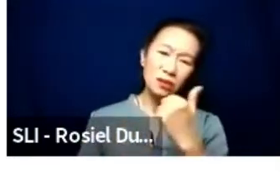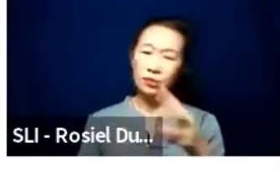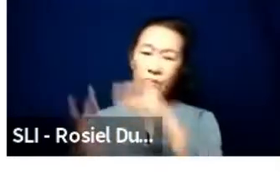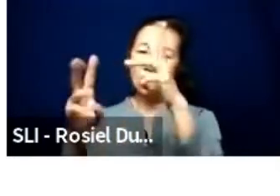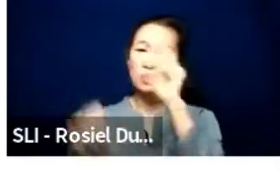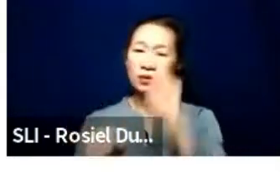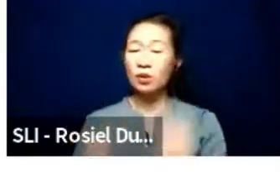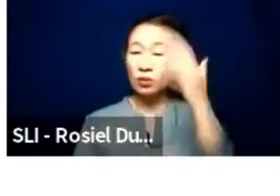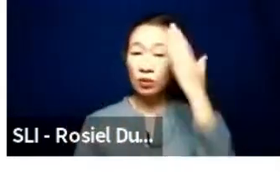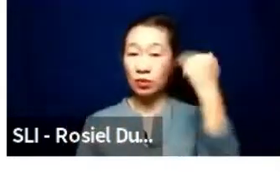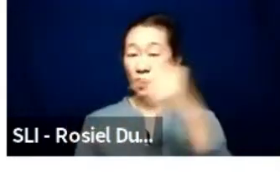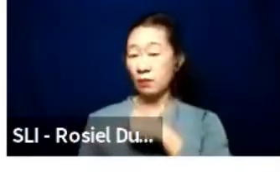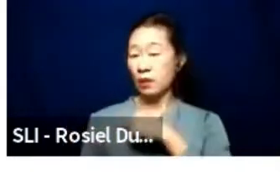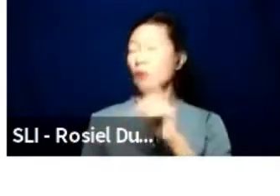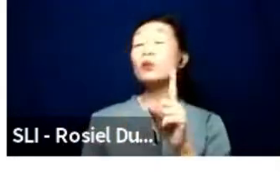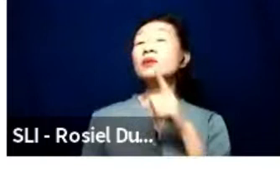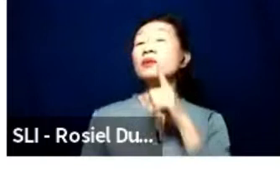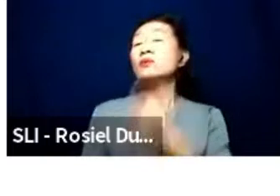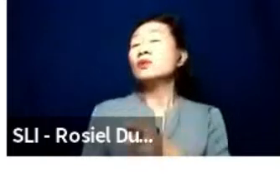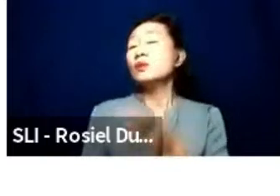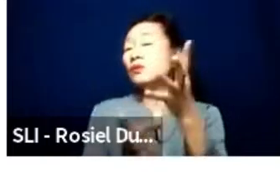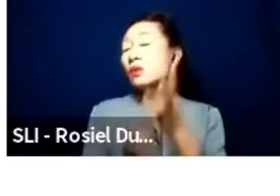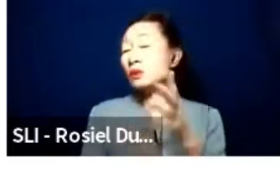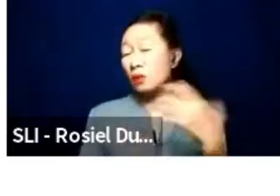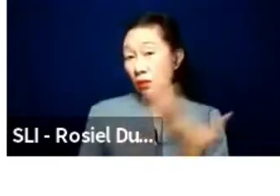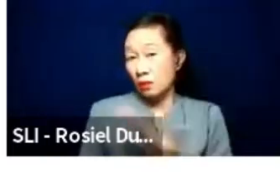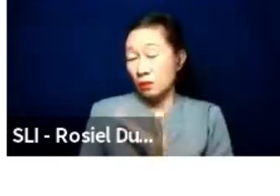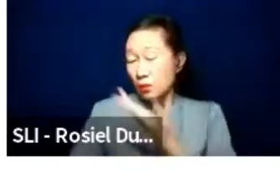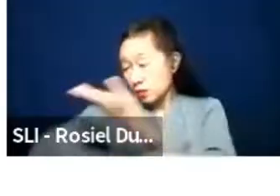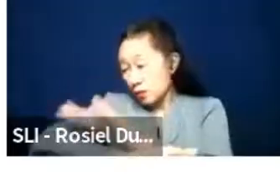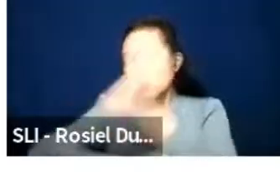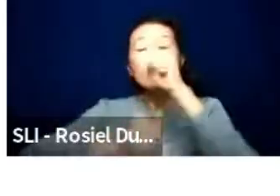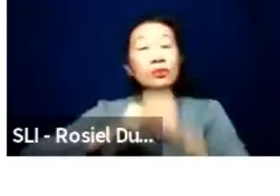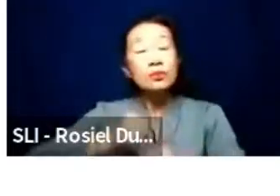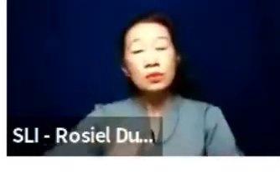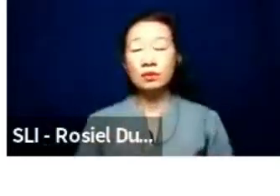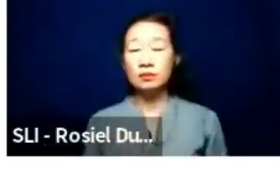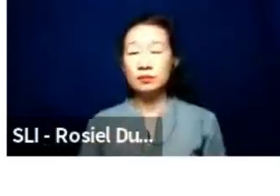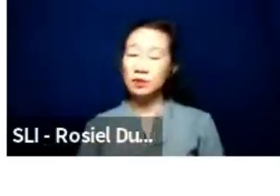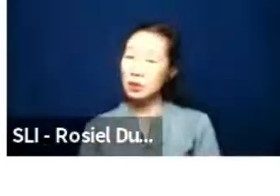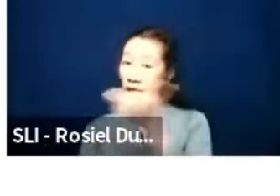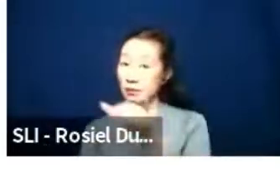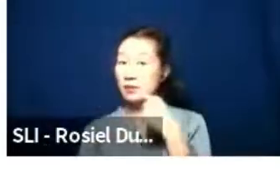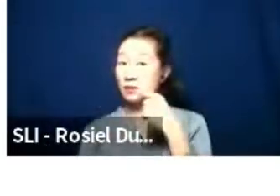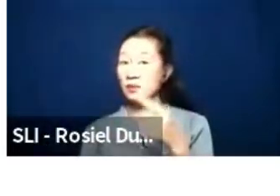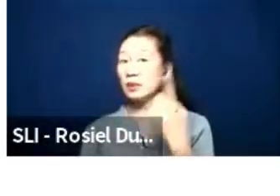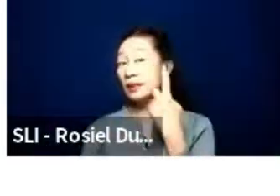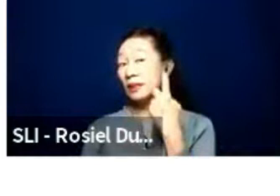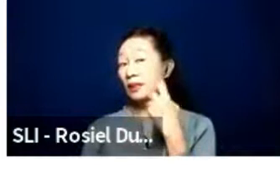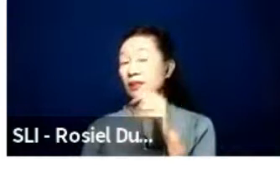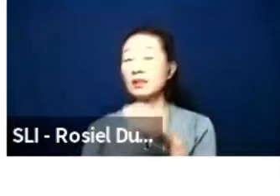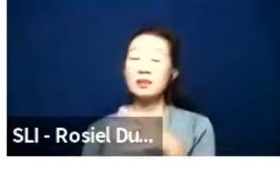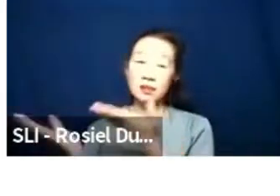Para malaman namin kung ano ba talaga yung gusto ng anak natin, no? So, yun nga, tulad ng sinabi ko kanina, ito yung example